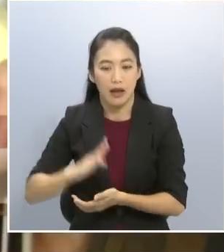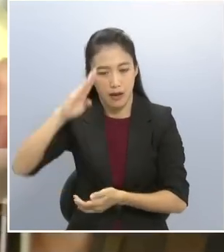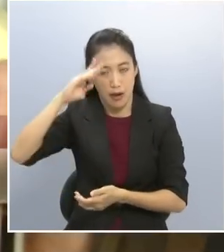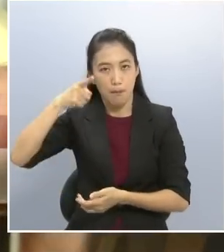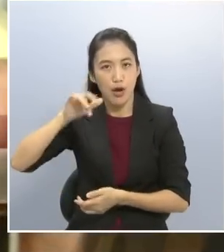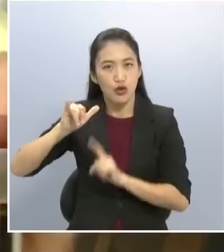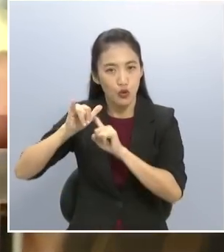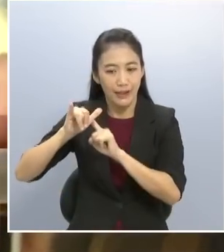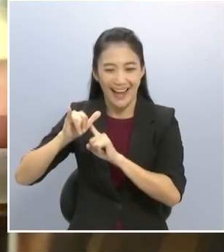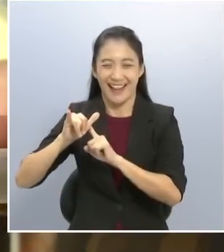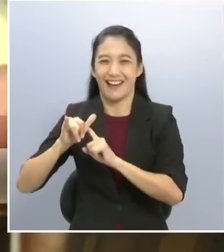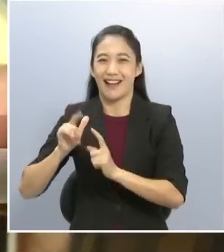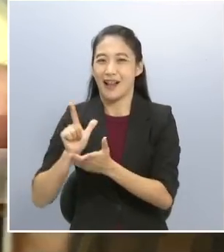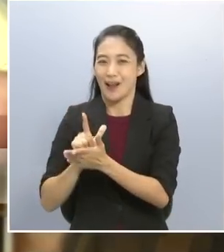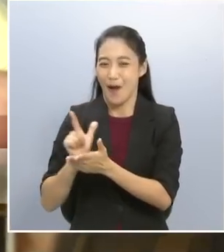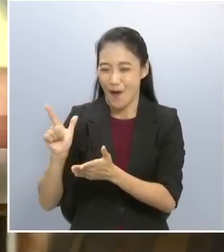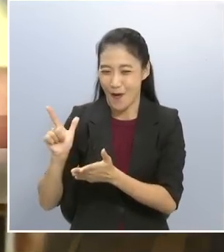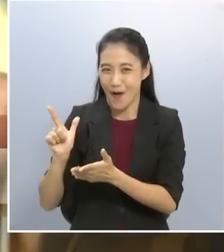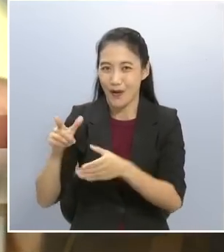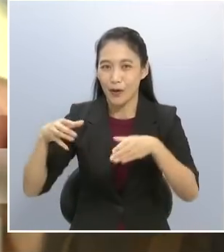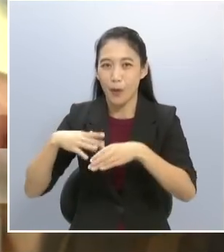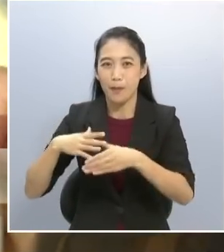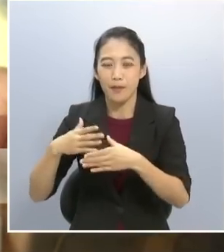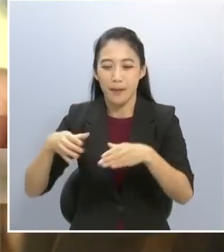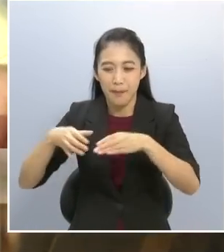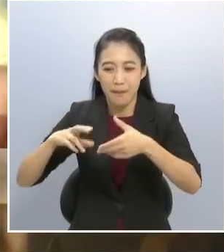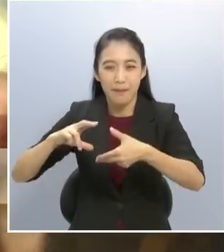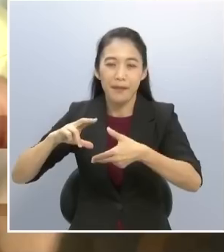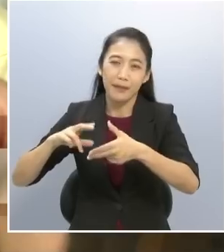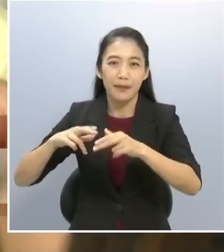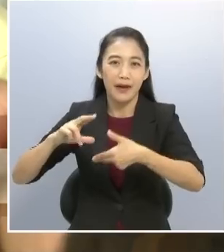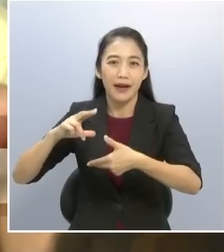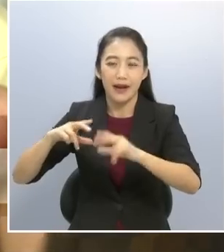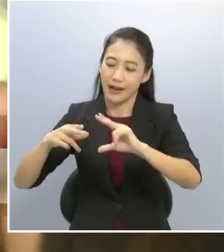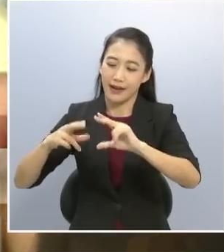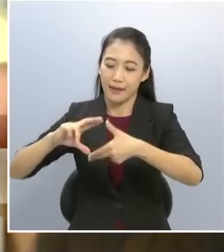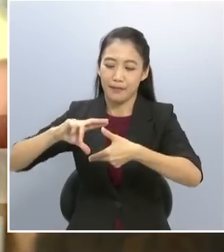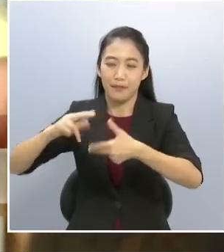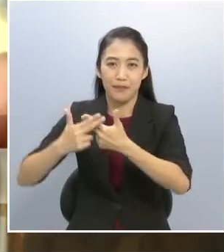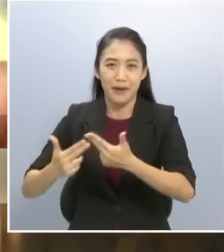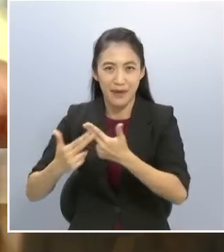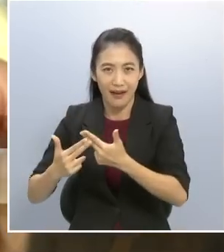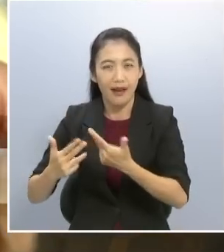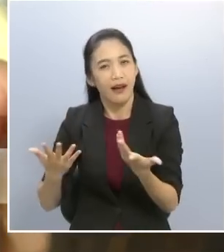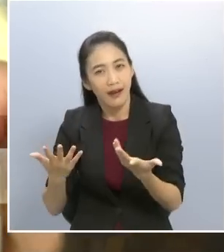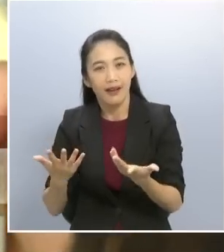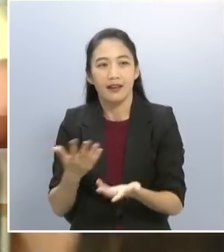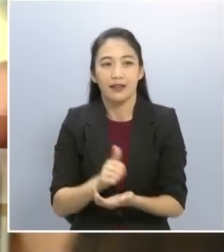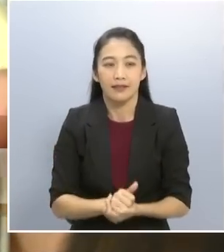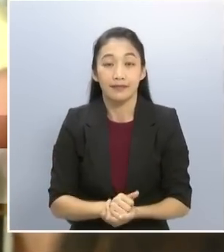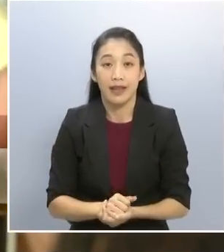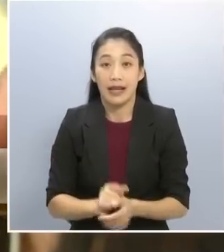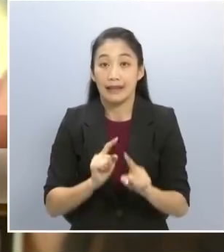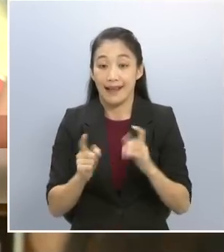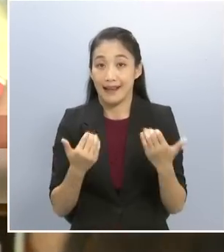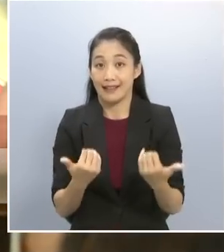จากสมาชิกพรรคและประธานกรรมการกำหนดแนวทางยุทธศาสตร์รวมถึงแคดดิสนายกและให้วางมือส่วนนี้รวมใคร